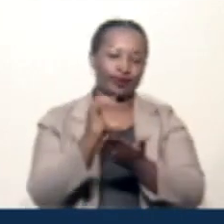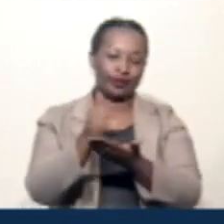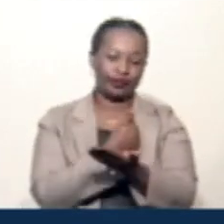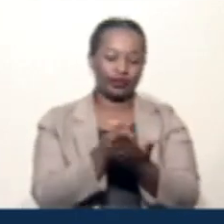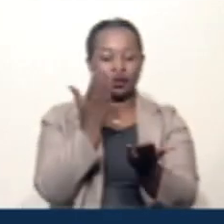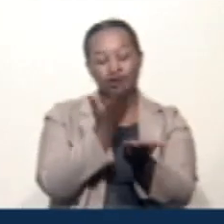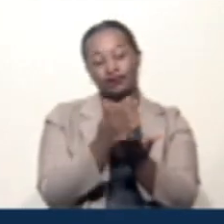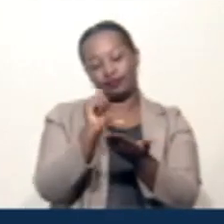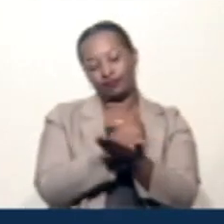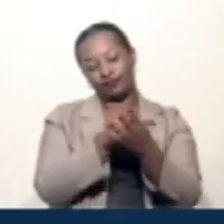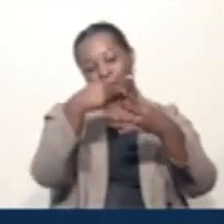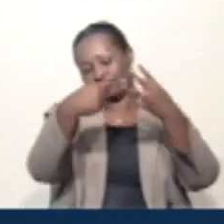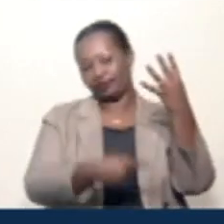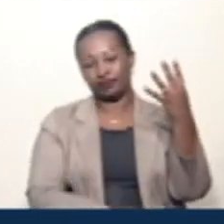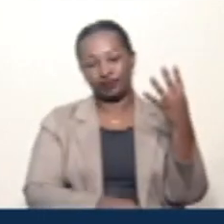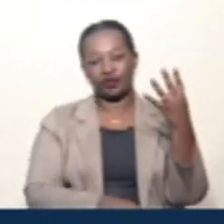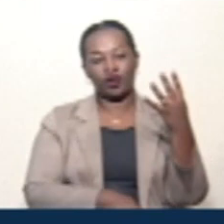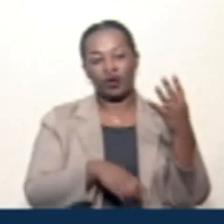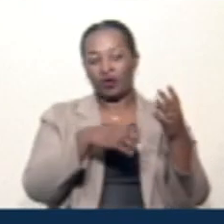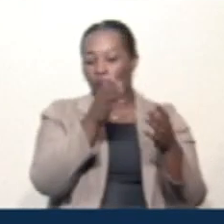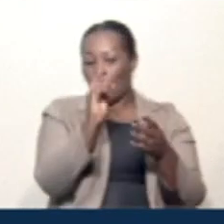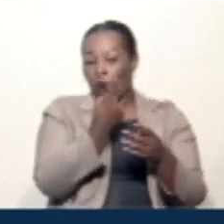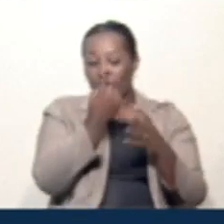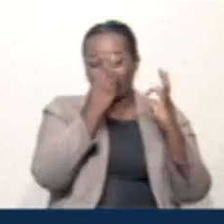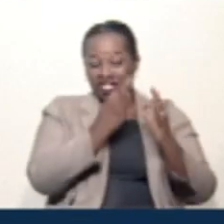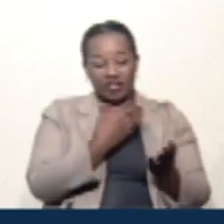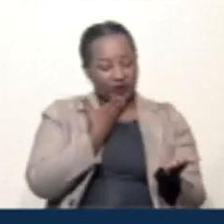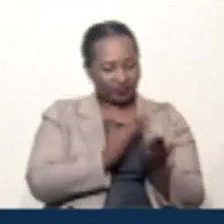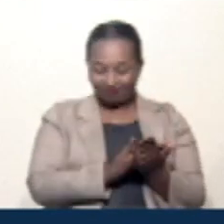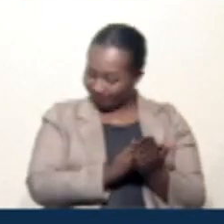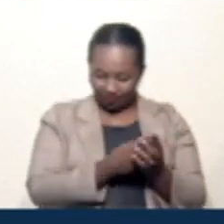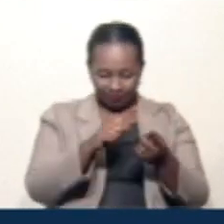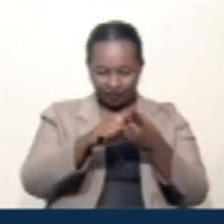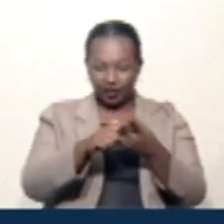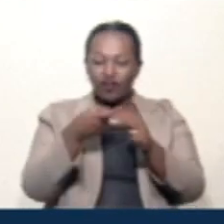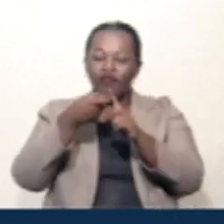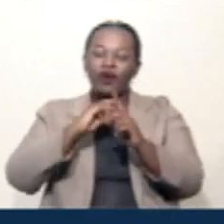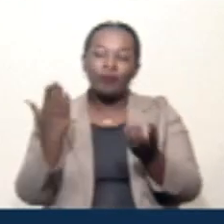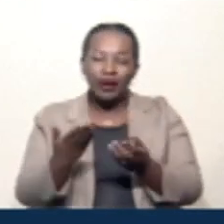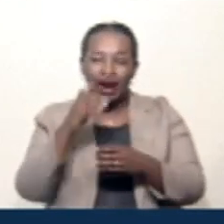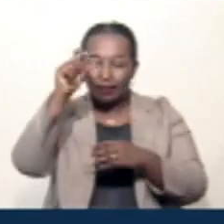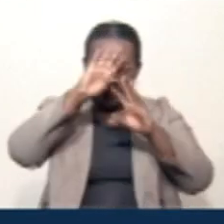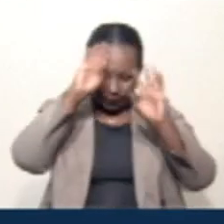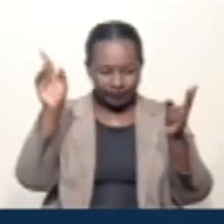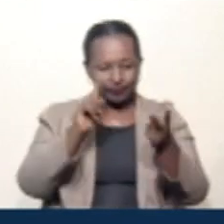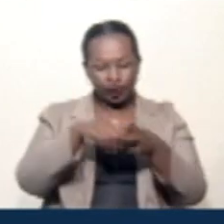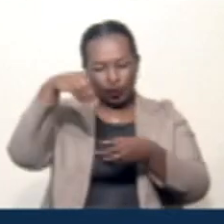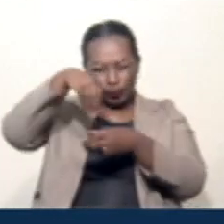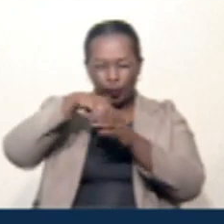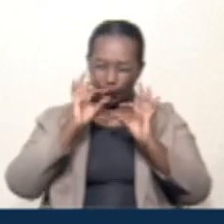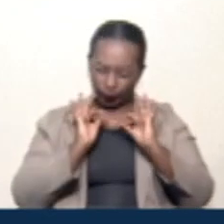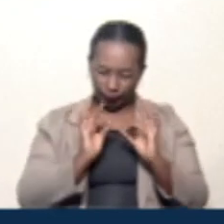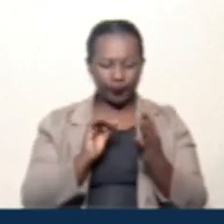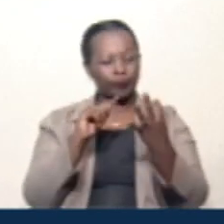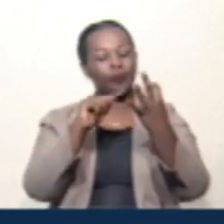bigera muri bine, ntabwo gusa ari ukugira igicuruzwa cyiza, ugomba kugira aho cyakomotse hazwi, kigomba kugira packaging nziza,